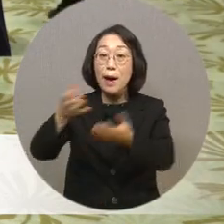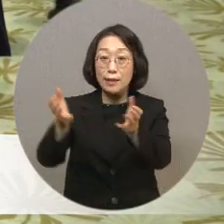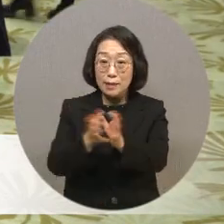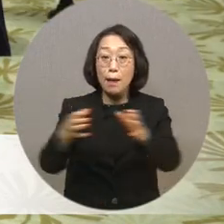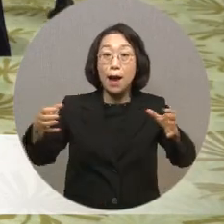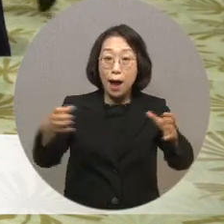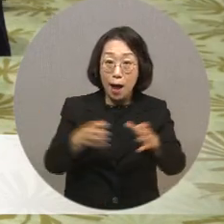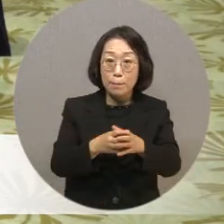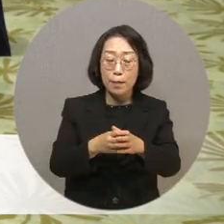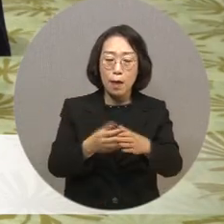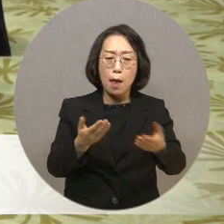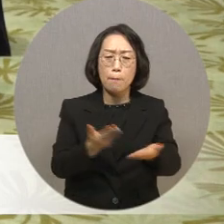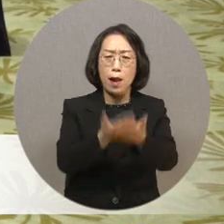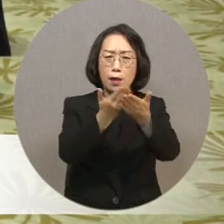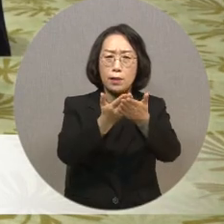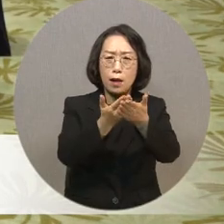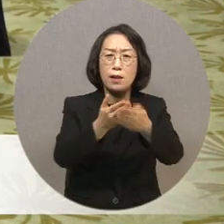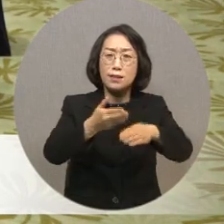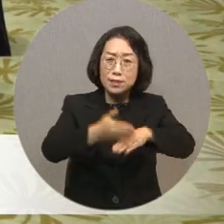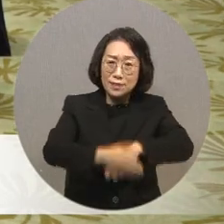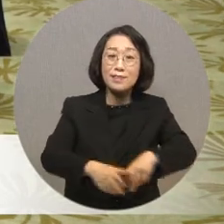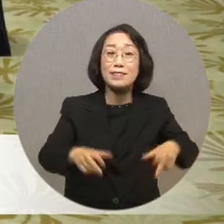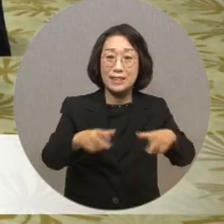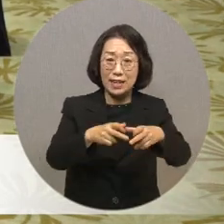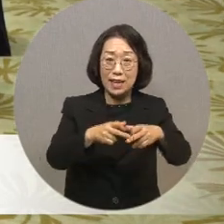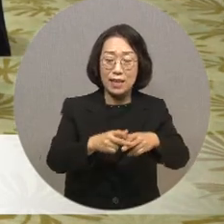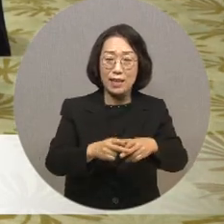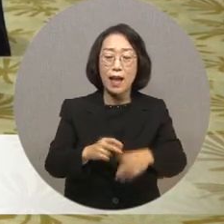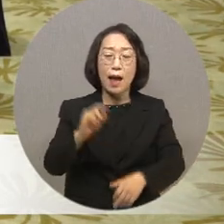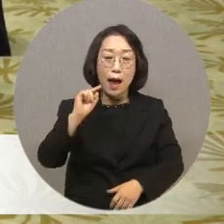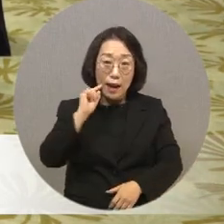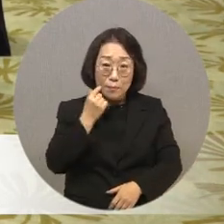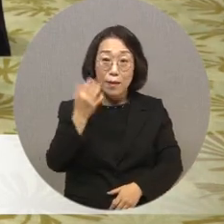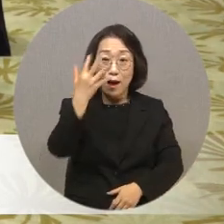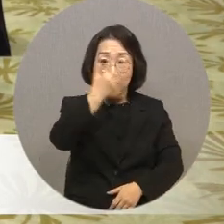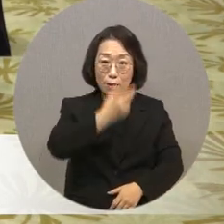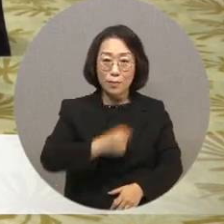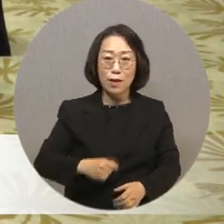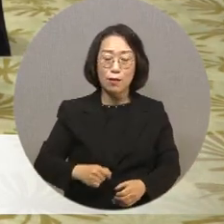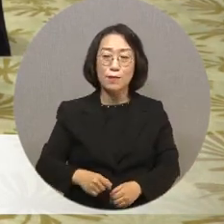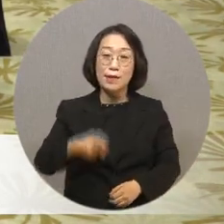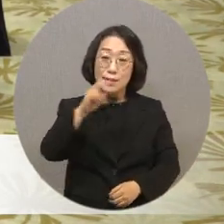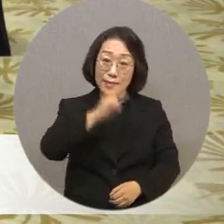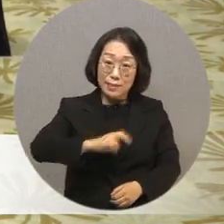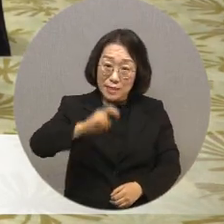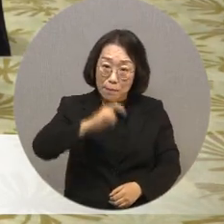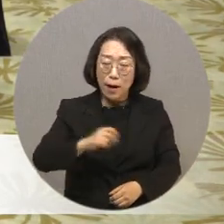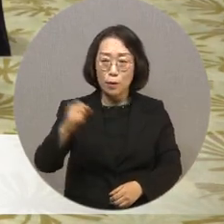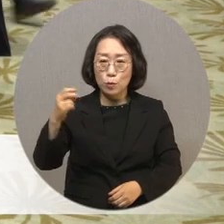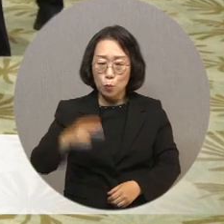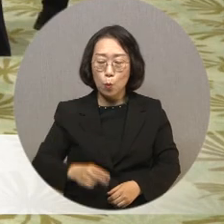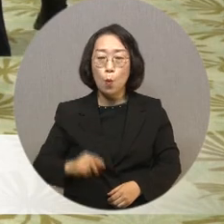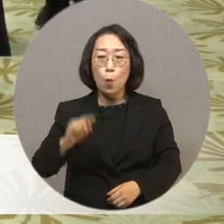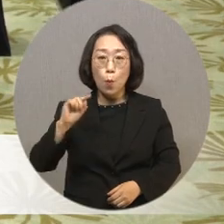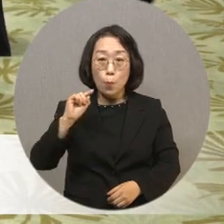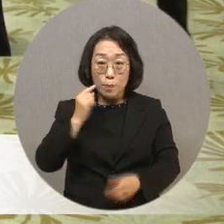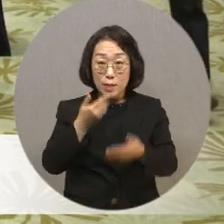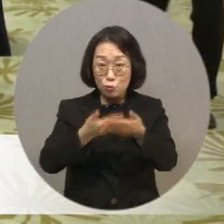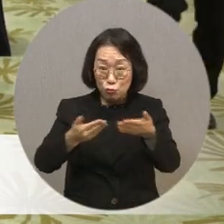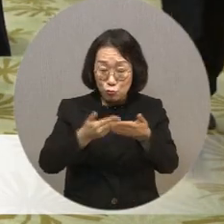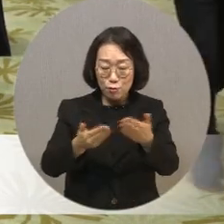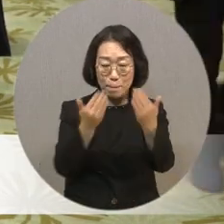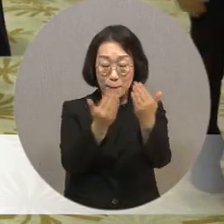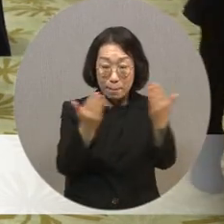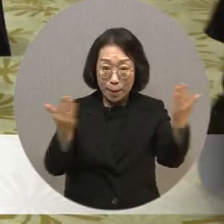저희가 발달장애인 예술단의 아름다운 연주와 미술 작품도 감상의 기회를 드리고 또 이러한